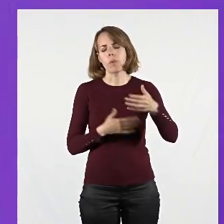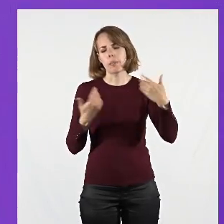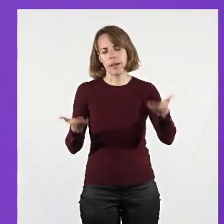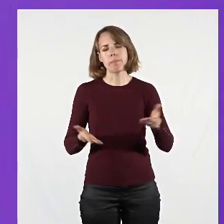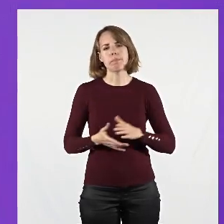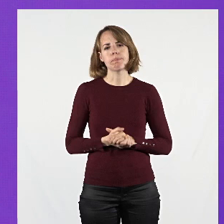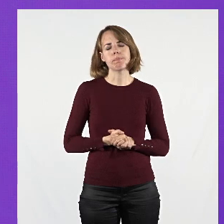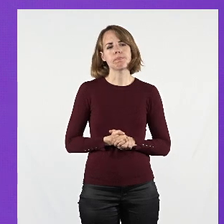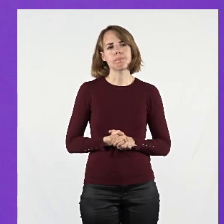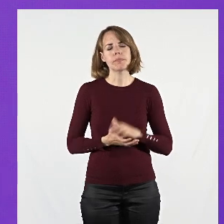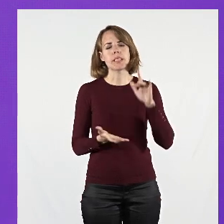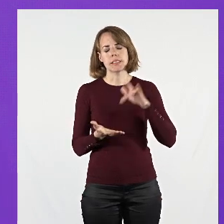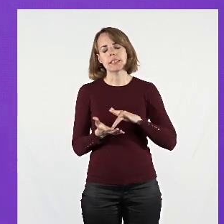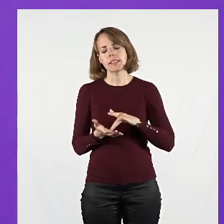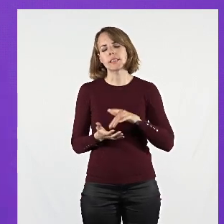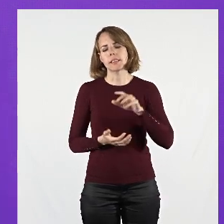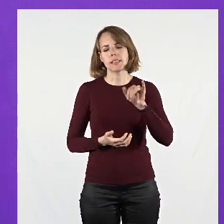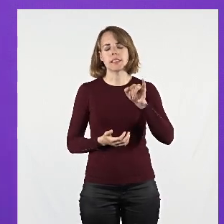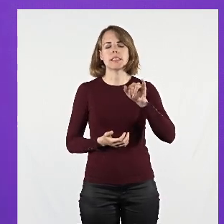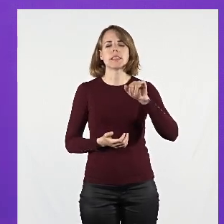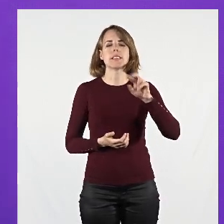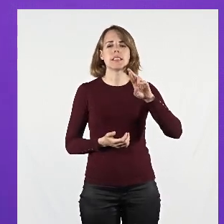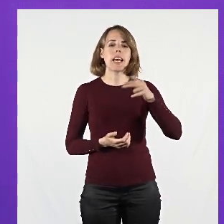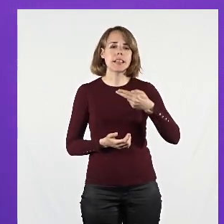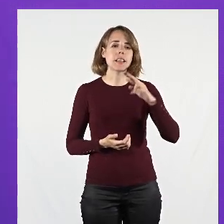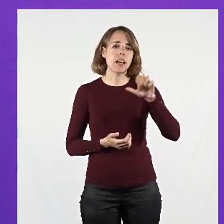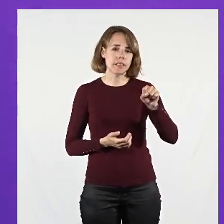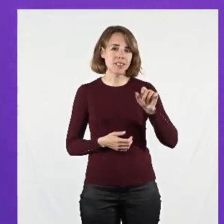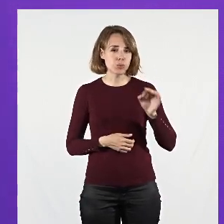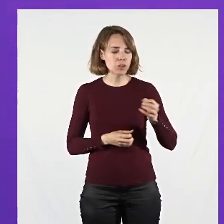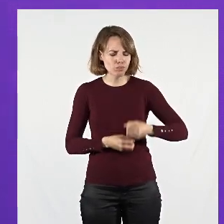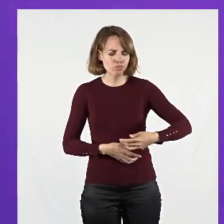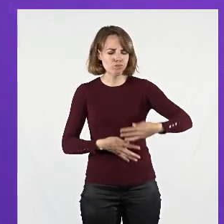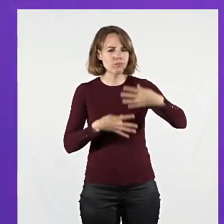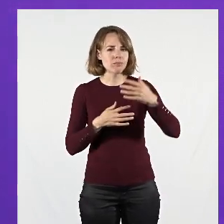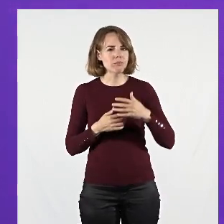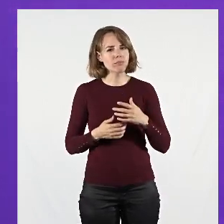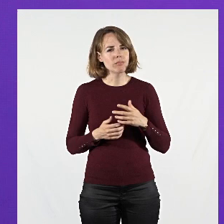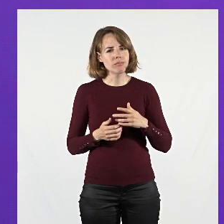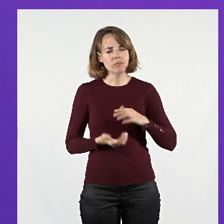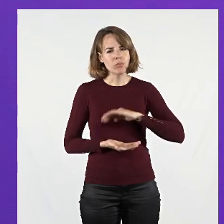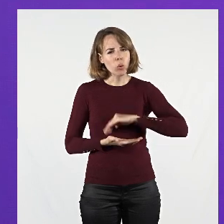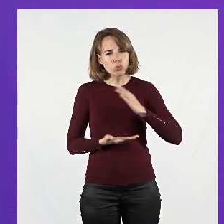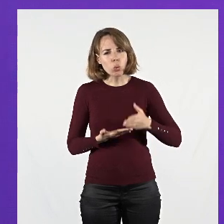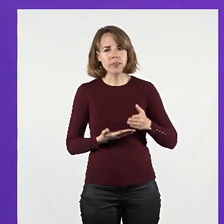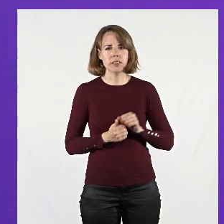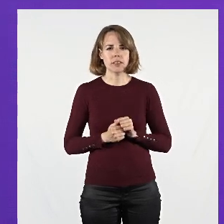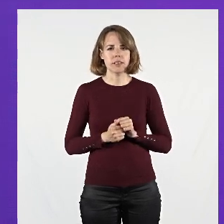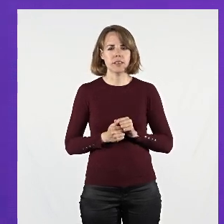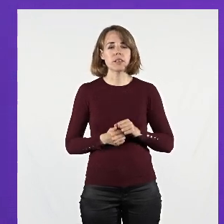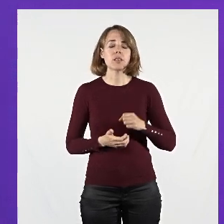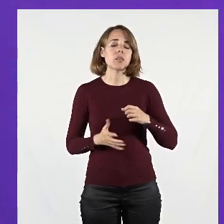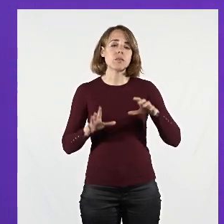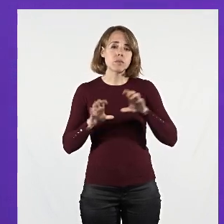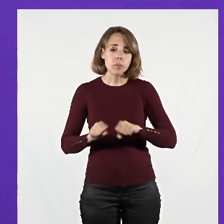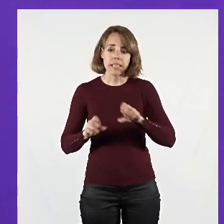globalement, sur le site web de l'INRS, vous retrouverez tout un tas de ressources qui peuvent être utiles alors, à la fois aux fabricants, concepteurs d'aides techniques, utilisateurs, et puis acheteurs, pour